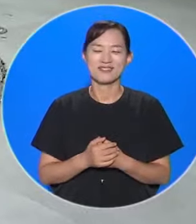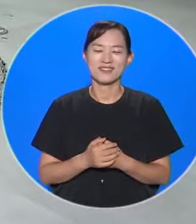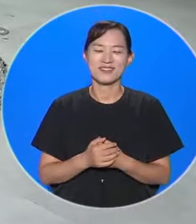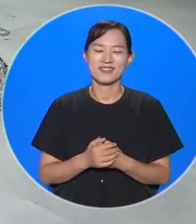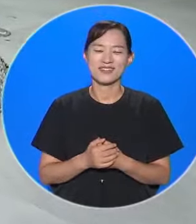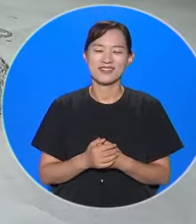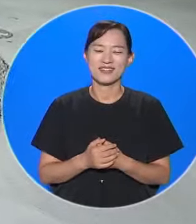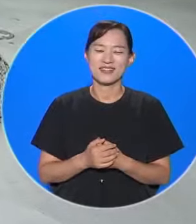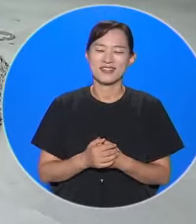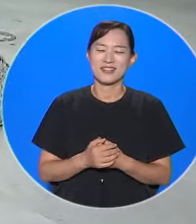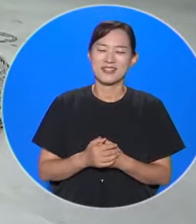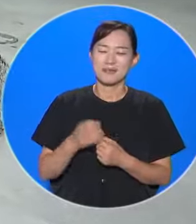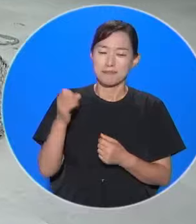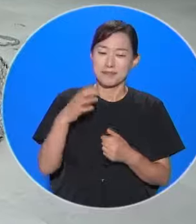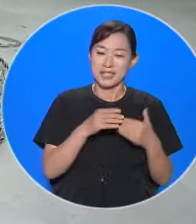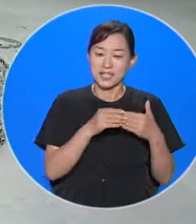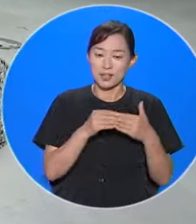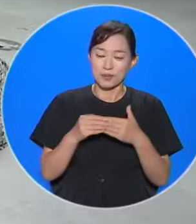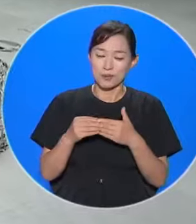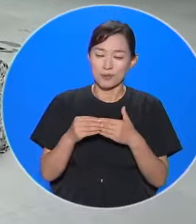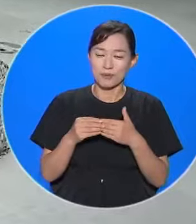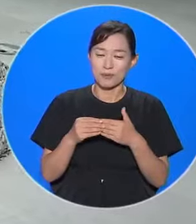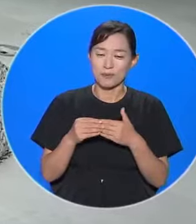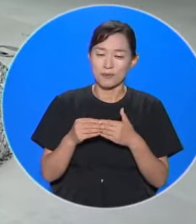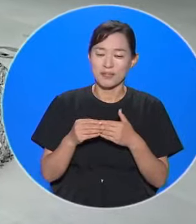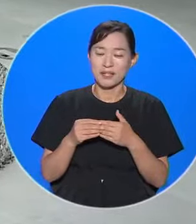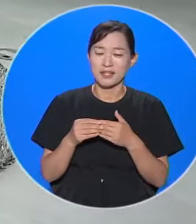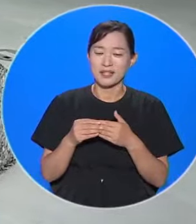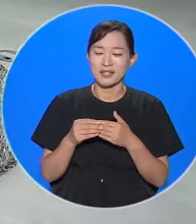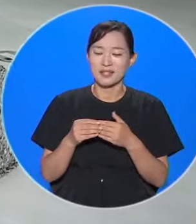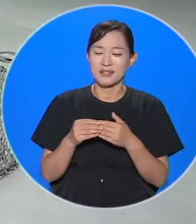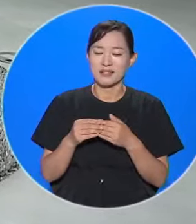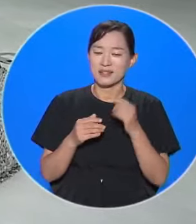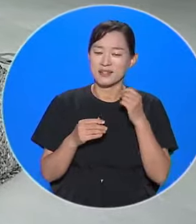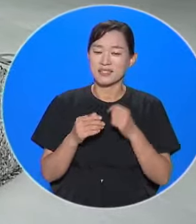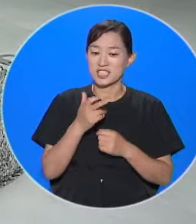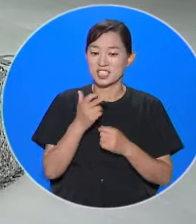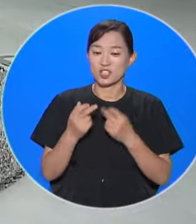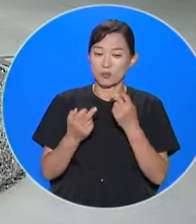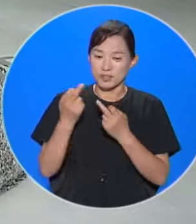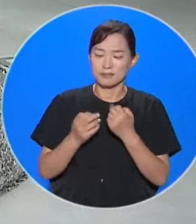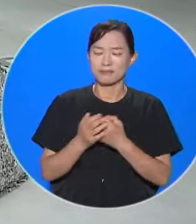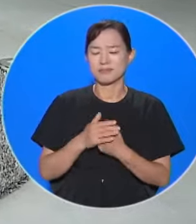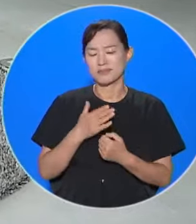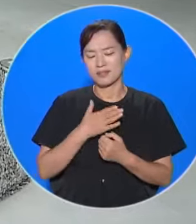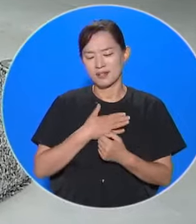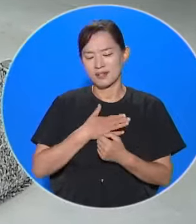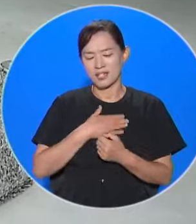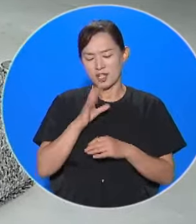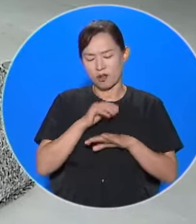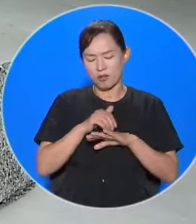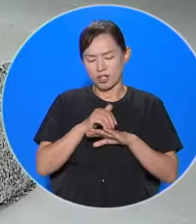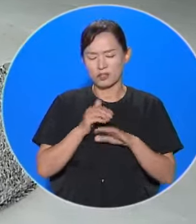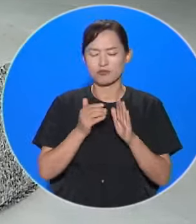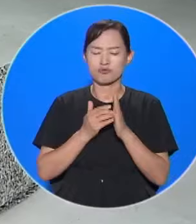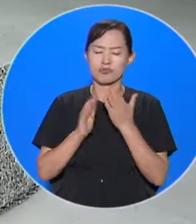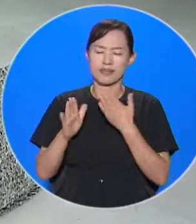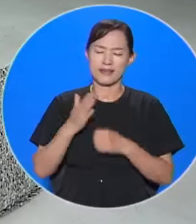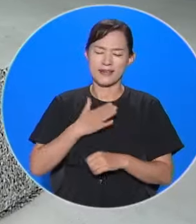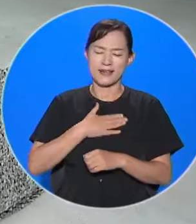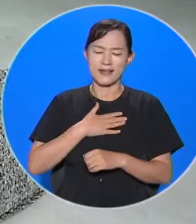빛 인도 임마누엘 크진 형제님, 네, 그러나 저는 또한 나를 단련하신 후에는 내가